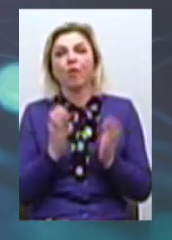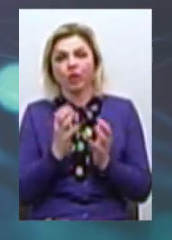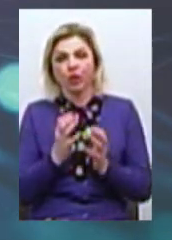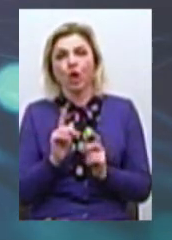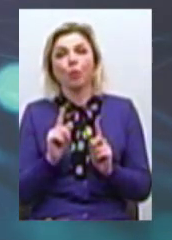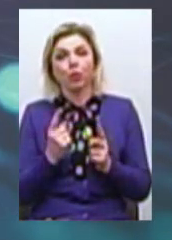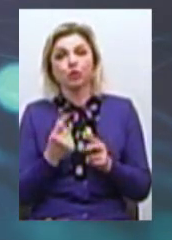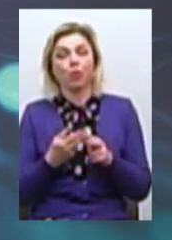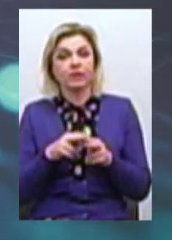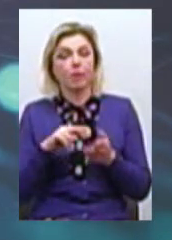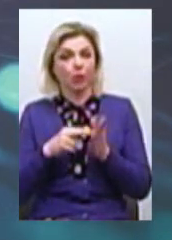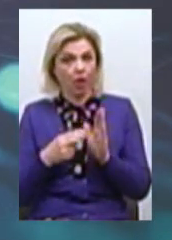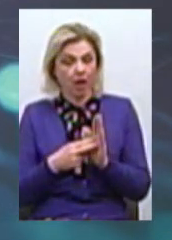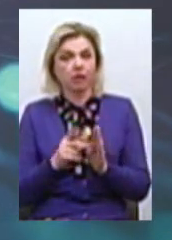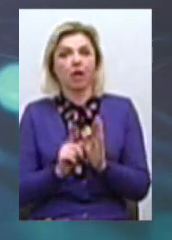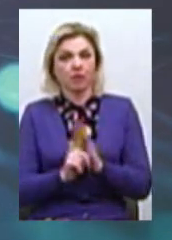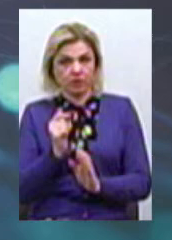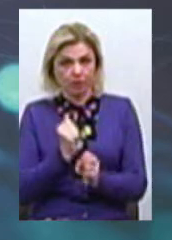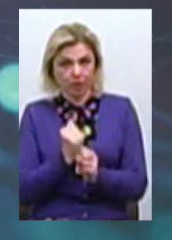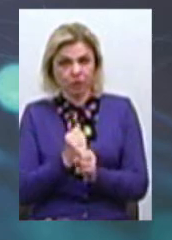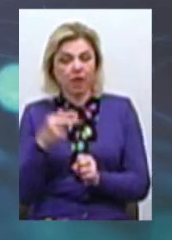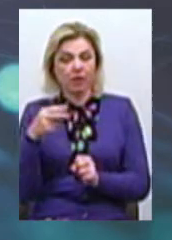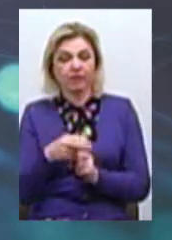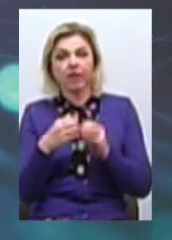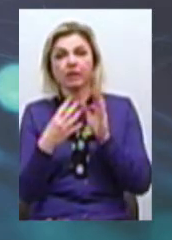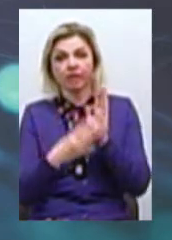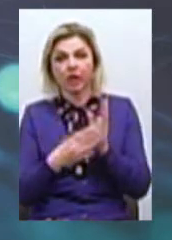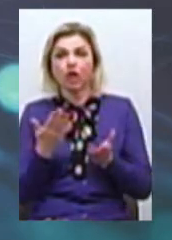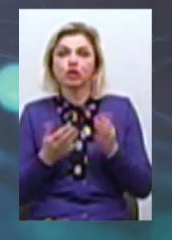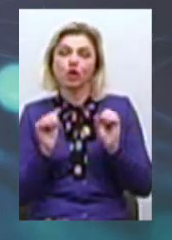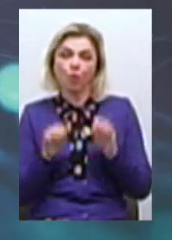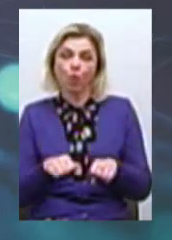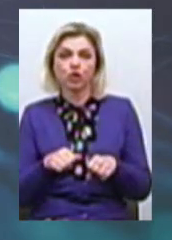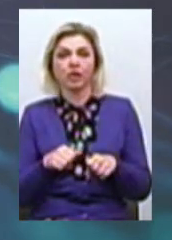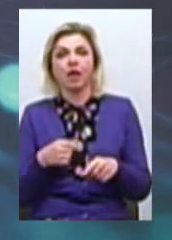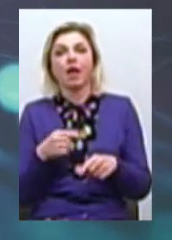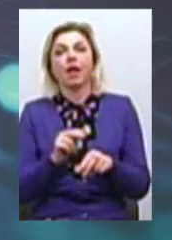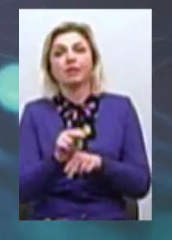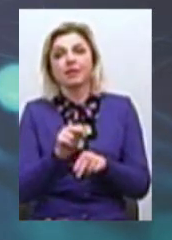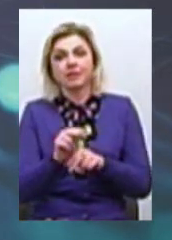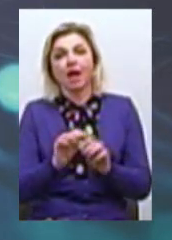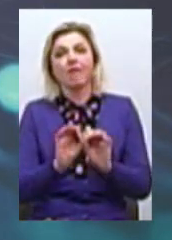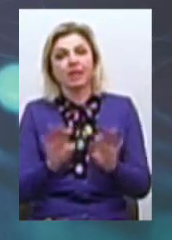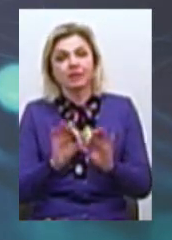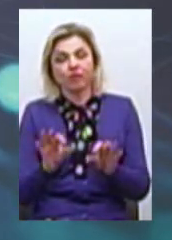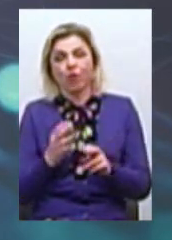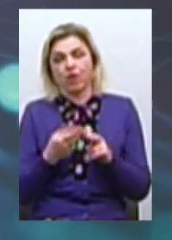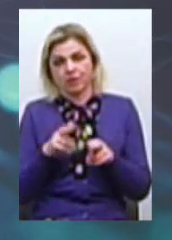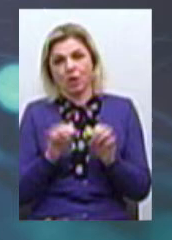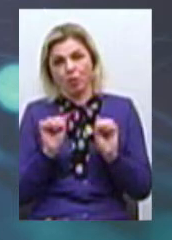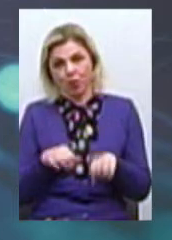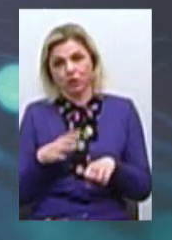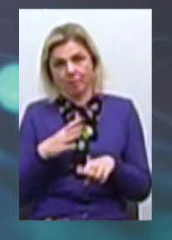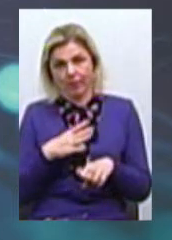цього року? Чи може наставництво перерости в усиновлення або удочеріння? Та чи можливе наставництво для дітей,